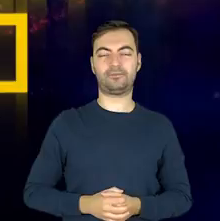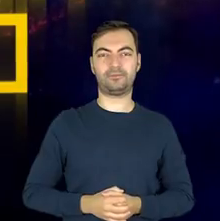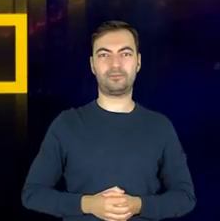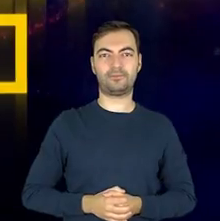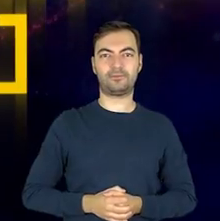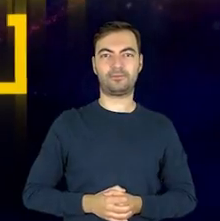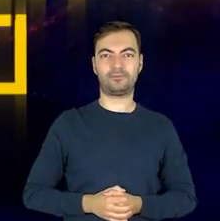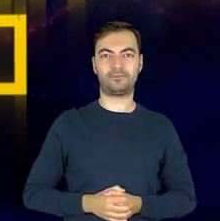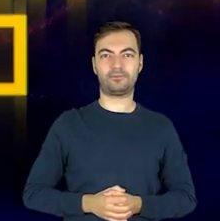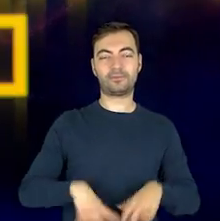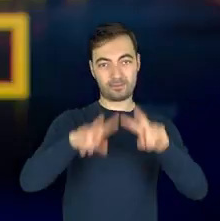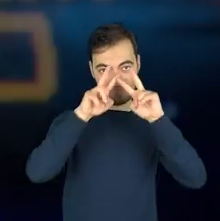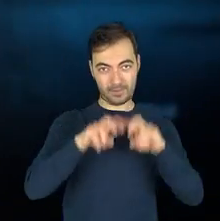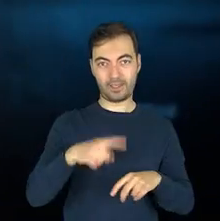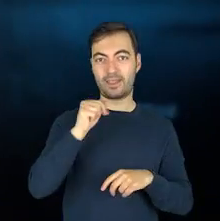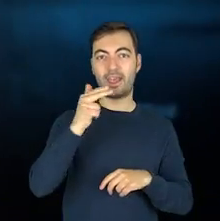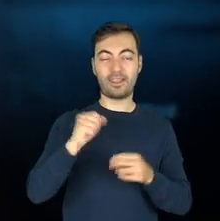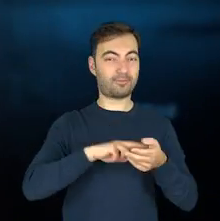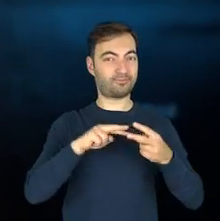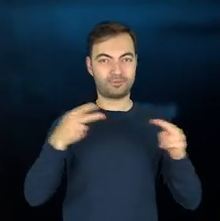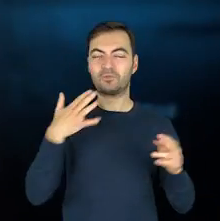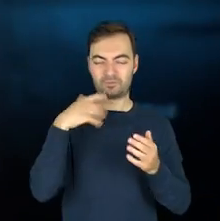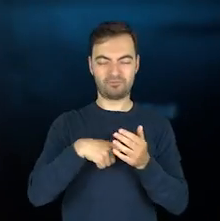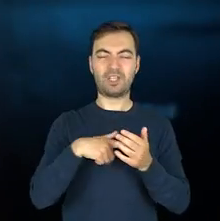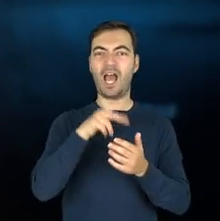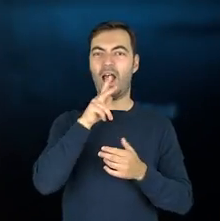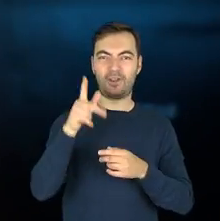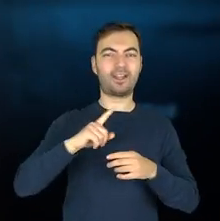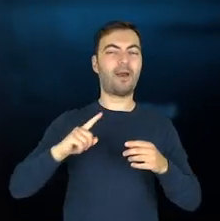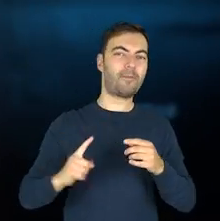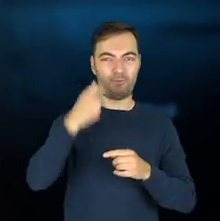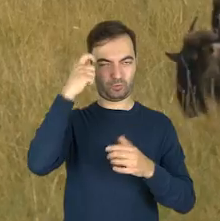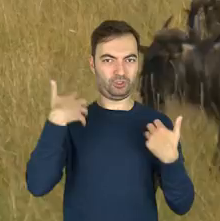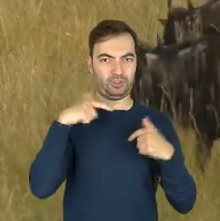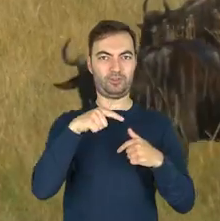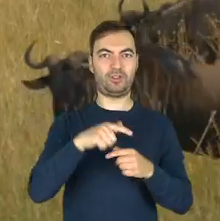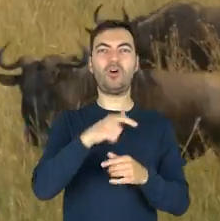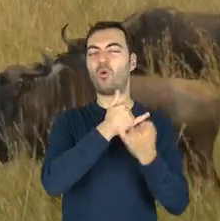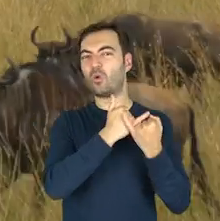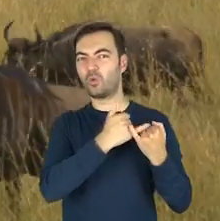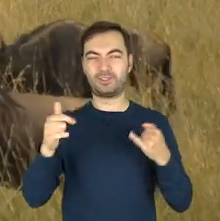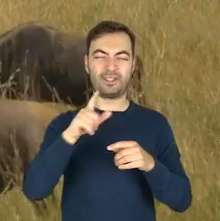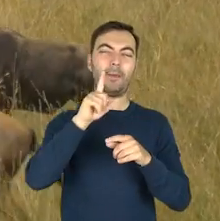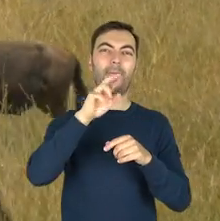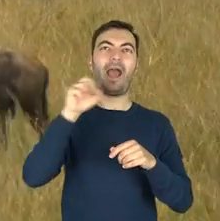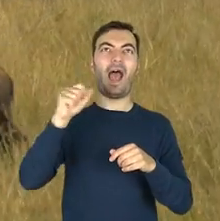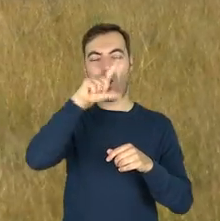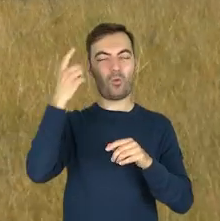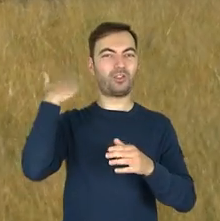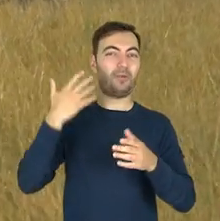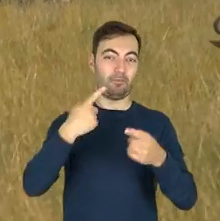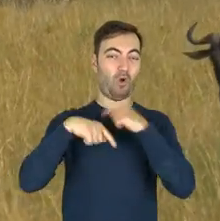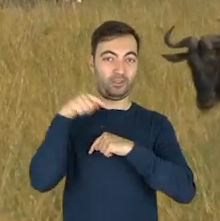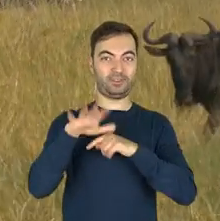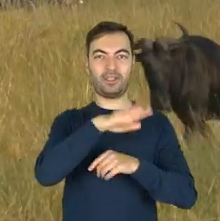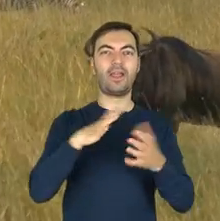Badania DNA wskazują, że to Afryka była naszą kolebką. To w Afryce żyły różne odmiany praludzi, które krzyżowały się między sobą. Aż